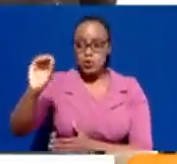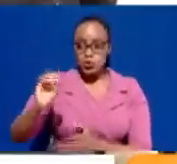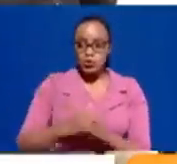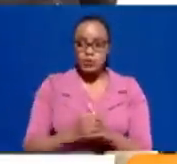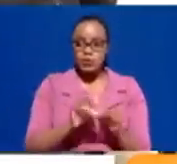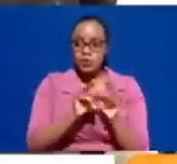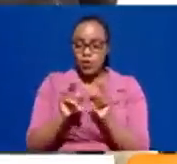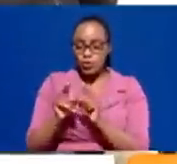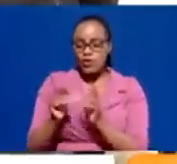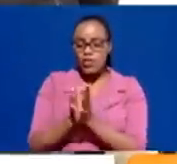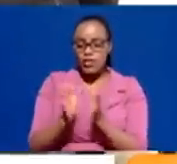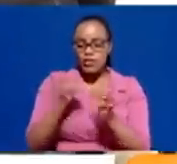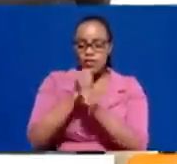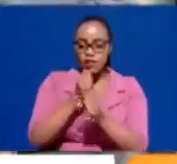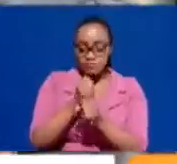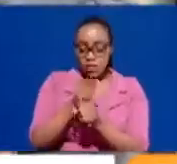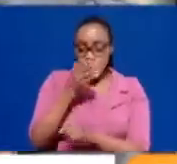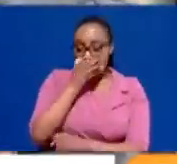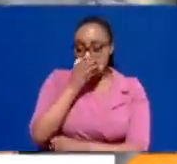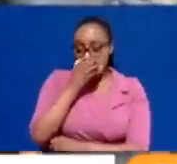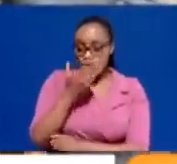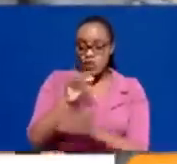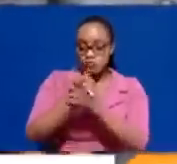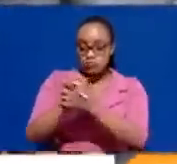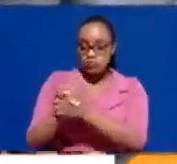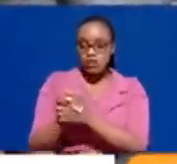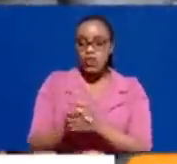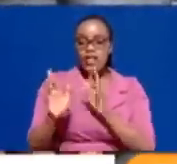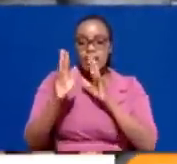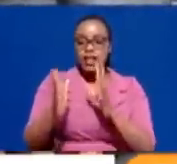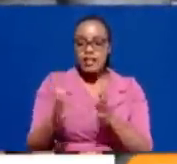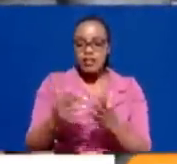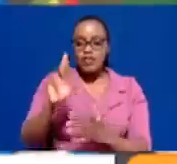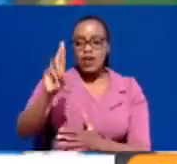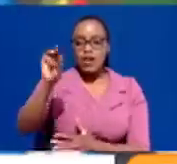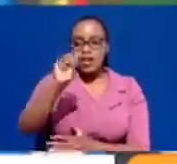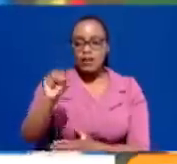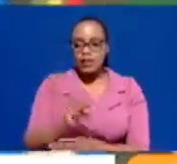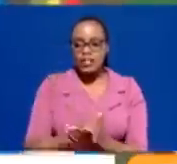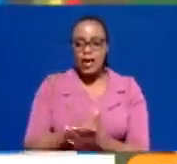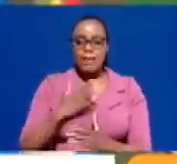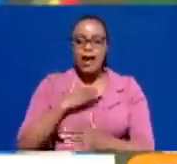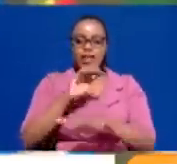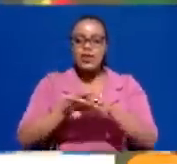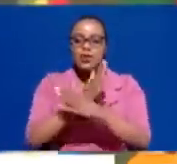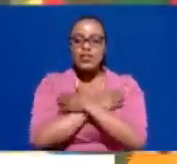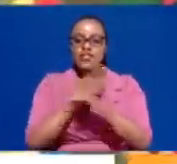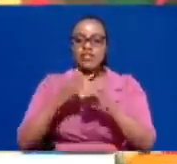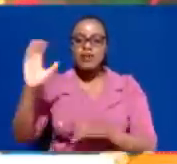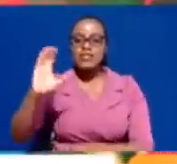na watumishi wa umma, Rais Mteule alituma salamu kwa wanahabari wa Royal Media. Where are my good friends from